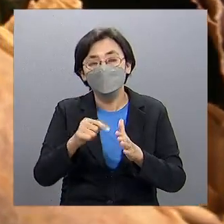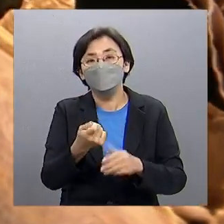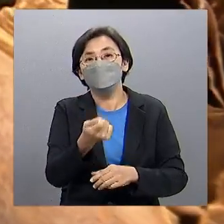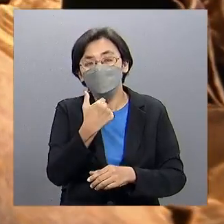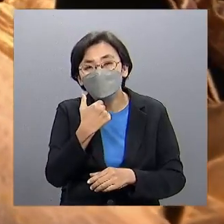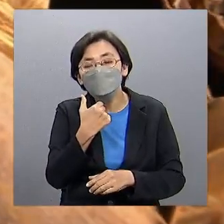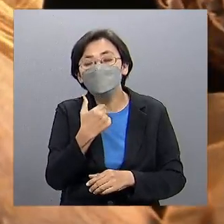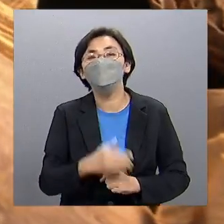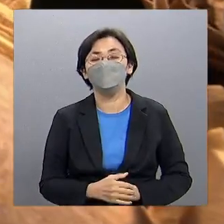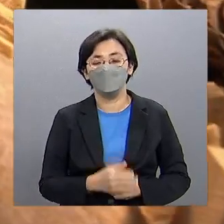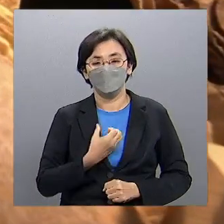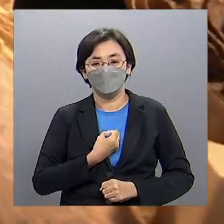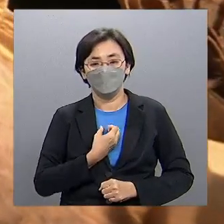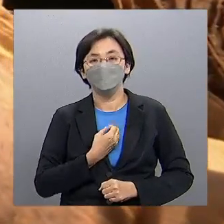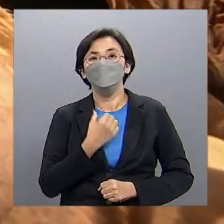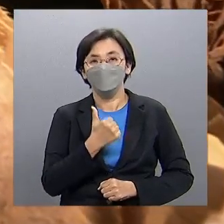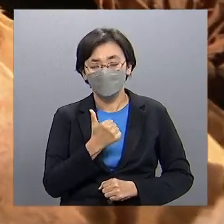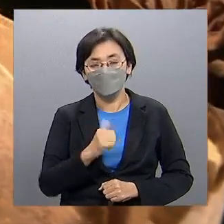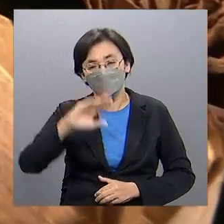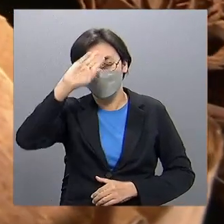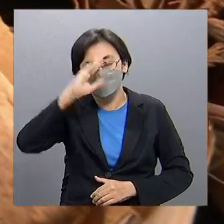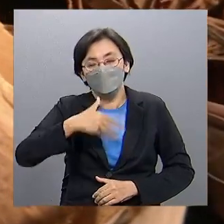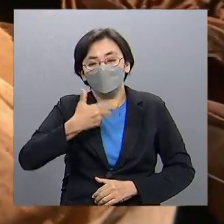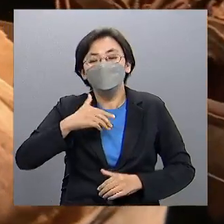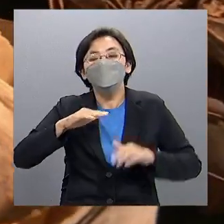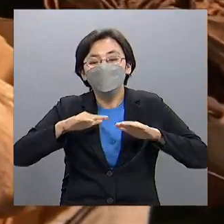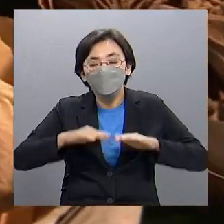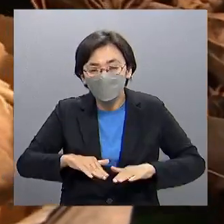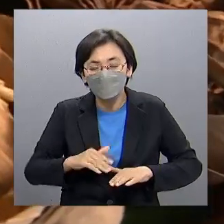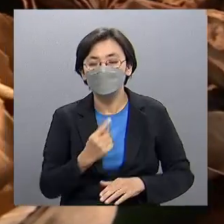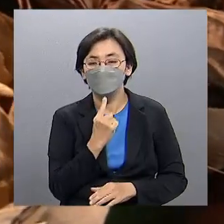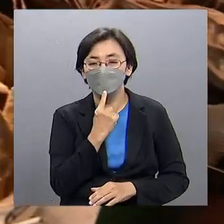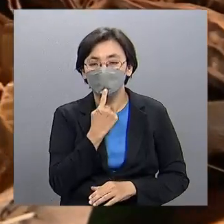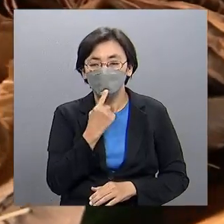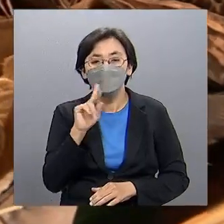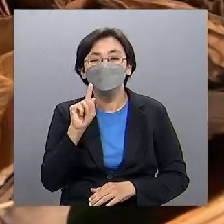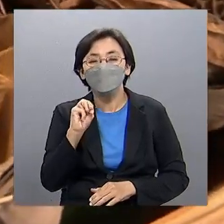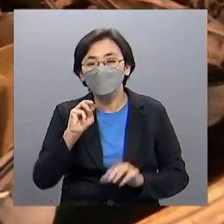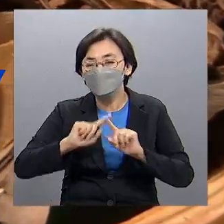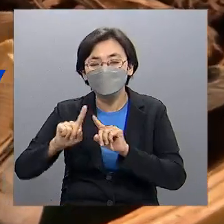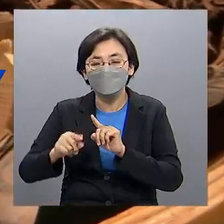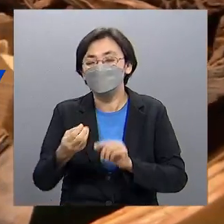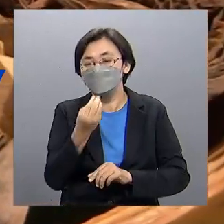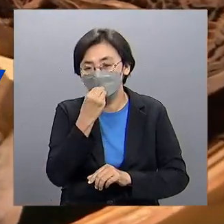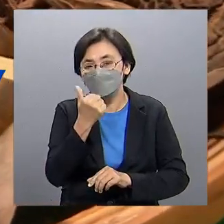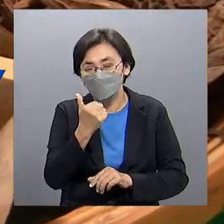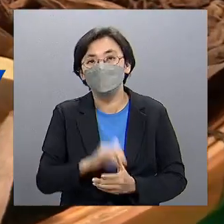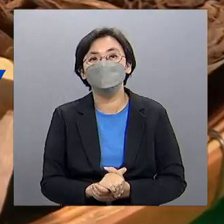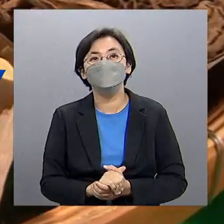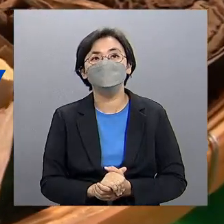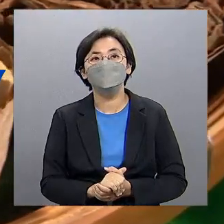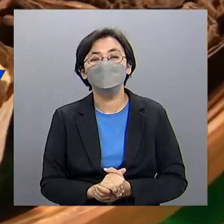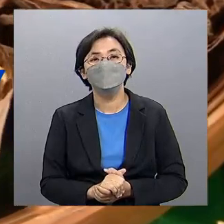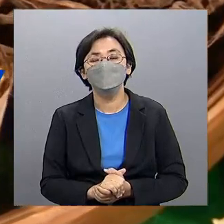หัวใจยาลดไข้ของขมทุกชนิดครับช่วยลดไข้ในร่างกายหมดเลยไม่ว่าจะเป็นลูกใต้ใบไม่ว่าจะเป็นมะระสะเดาขี้เหล็ก